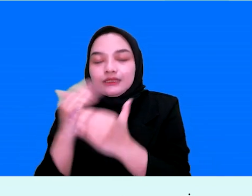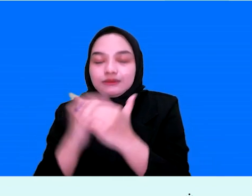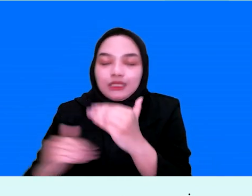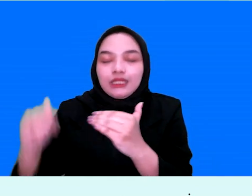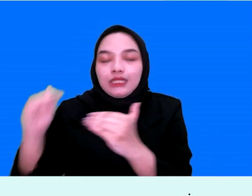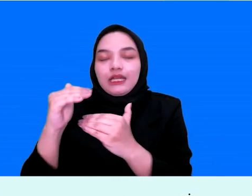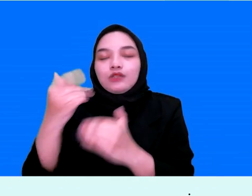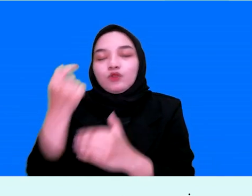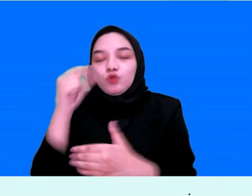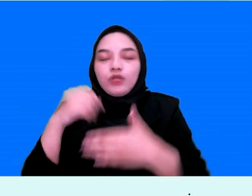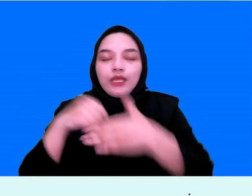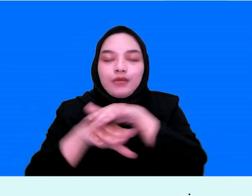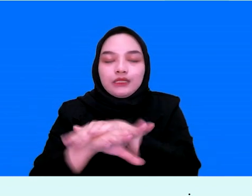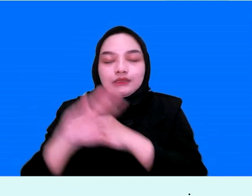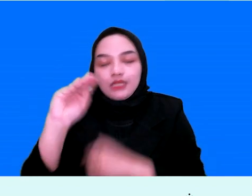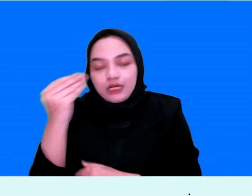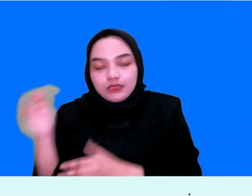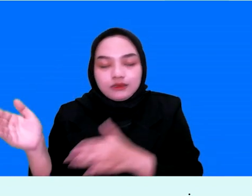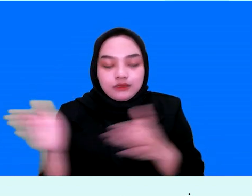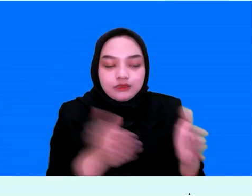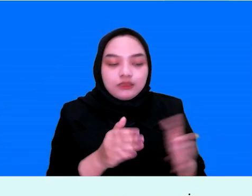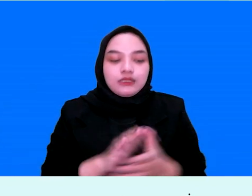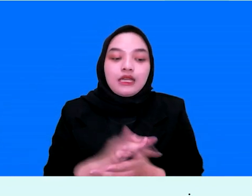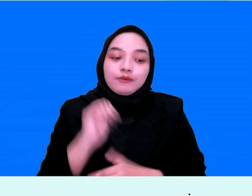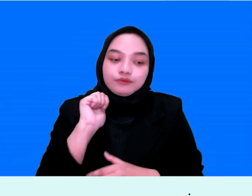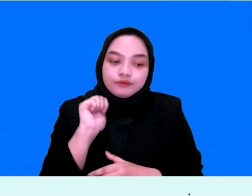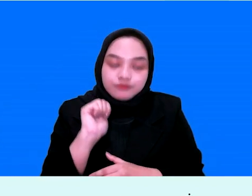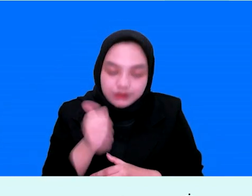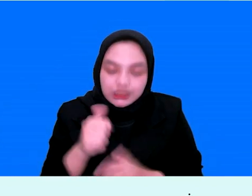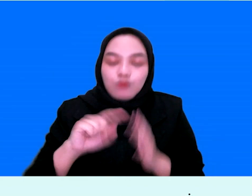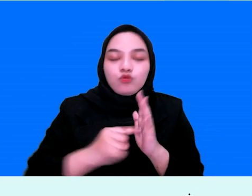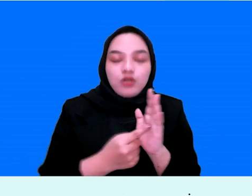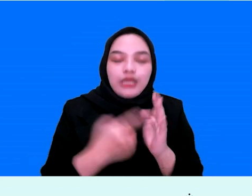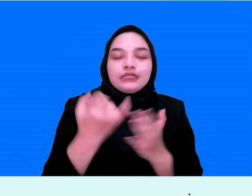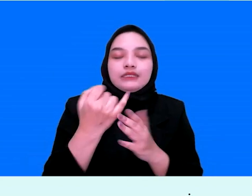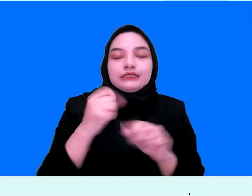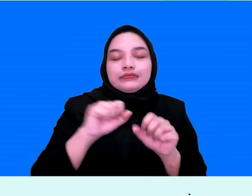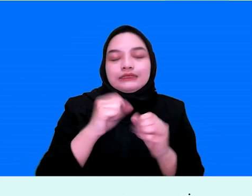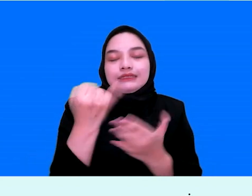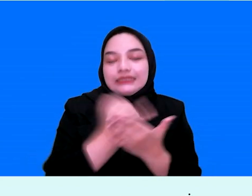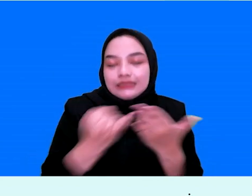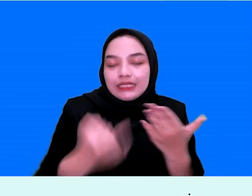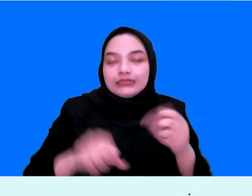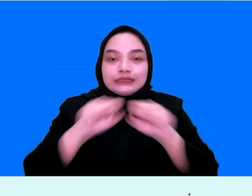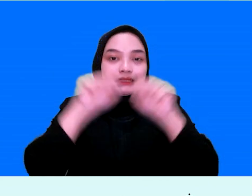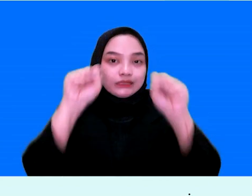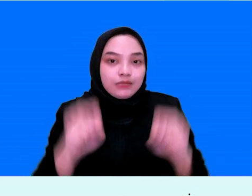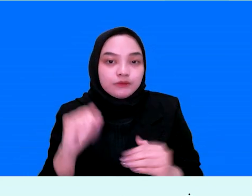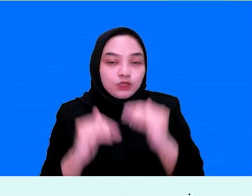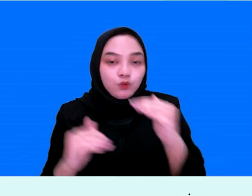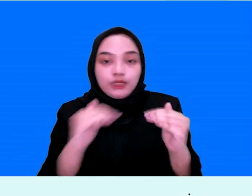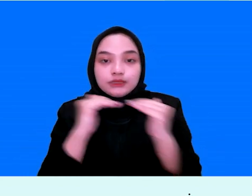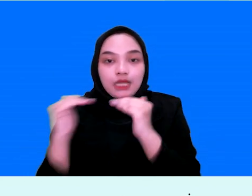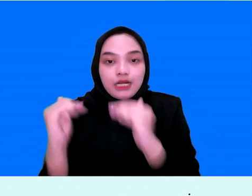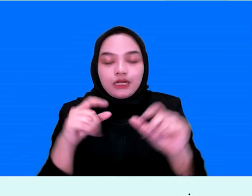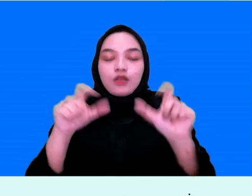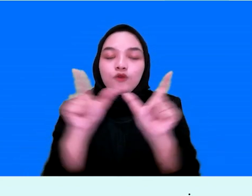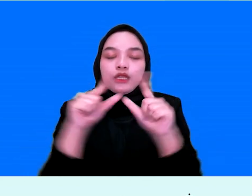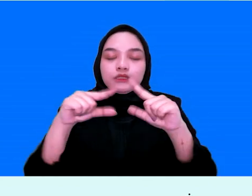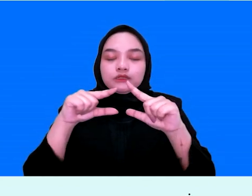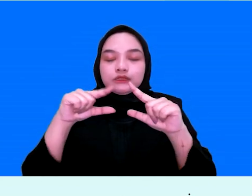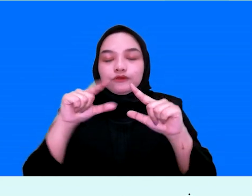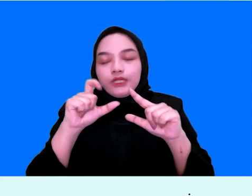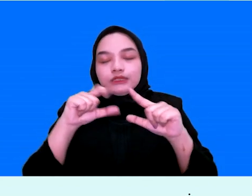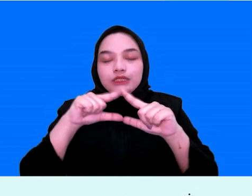Jakarta. Lalu tim MRT Jakarta mungkin juga dapat mulai dengan membuat desain sistemnya aksesibel sesuai dengan standar WCAG. Dan juga selain